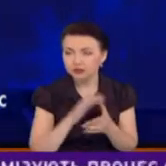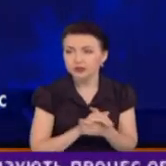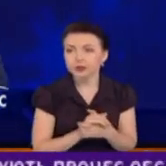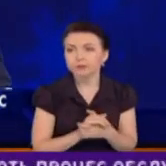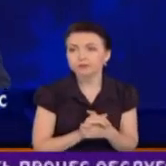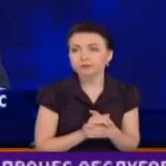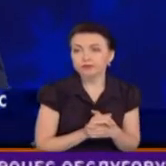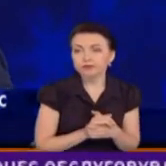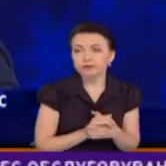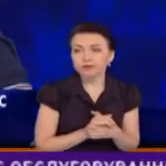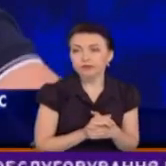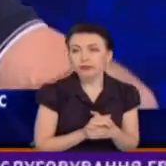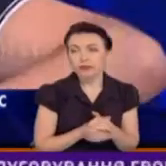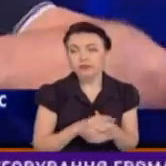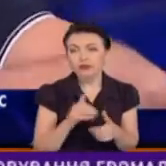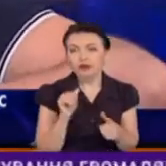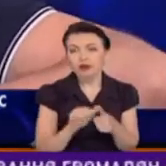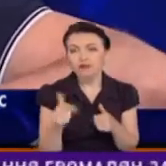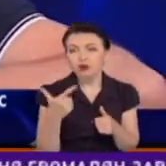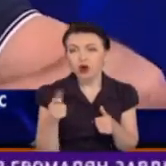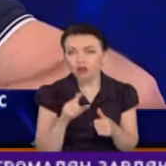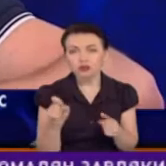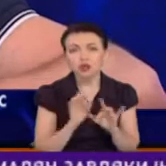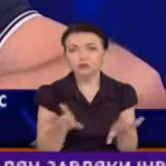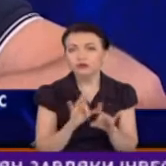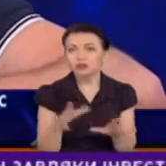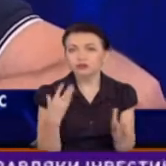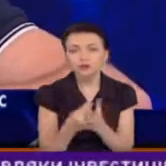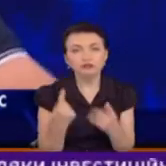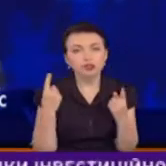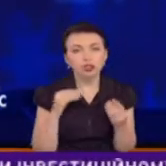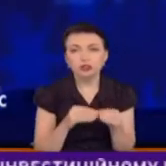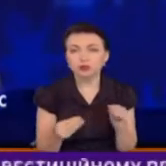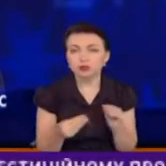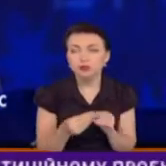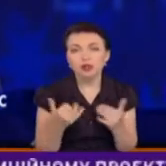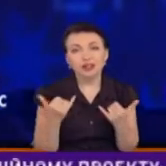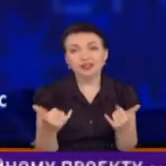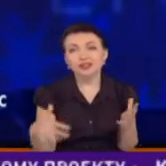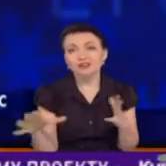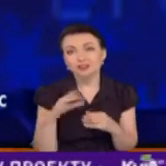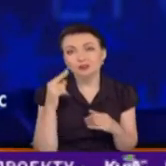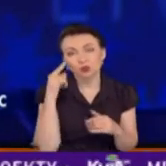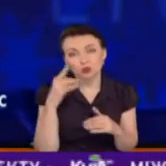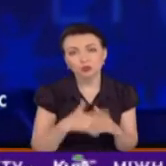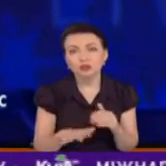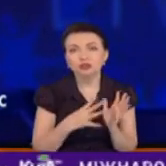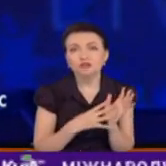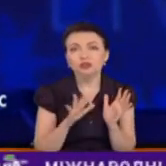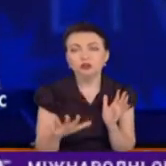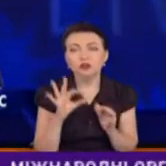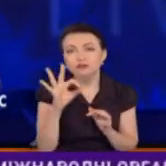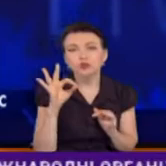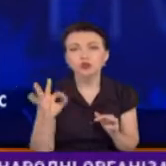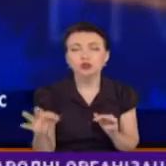тому НАК «Нафтогаз» нам розповідає про свої величезні проблеми. Ну, зараз всі, мабуть, зрозуміли, що там 95%